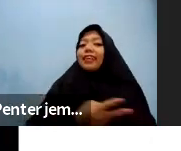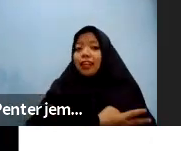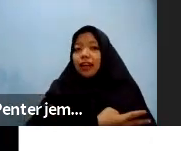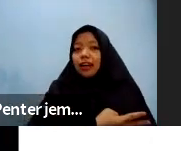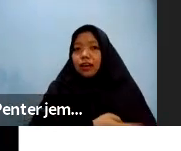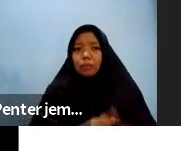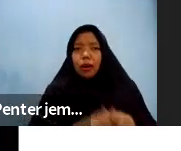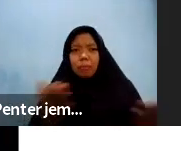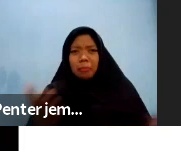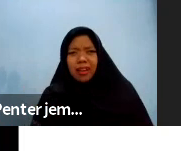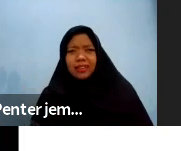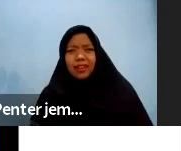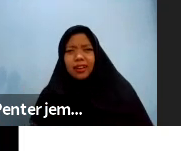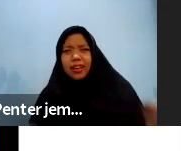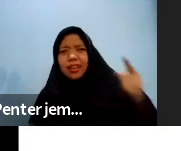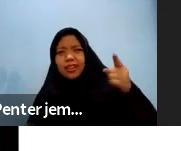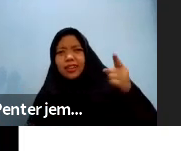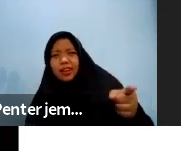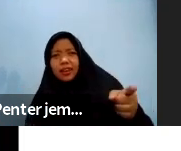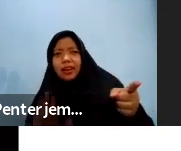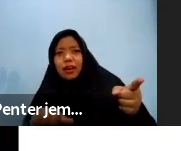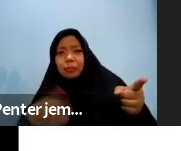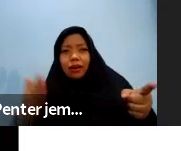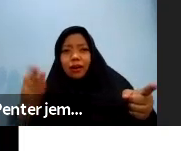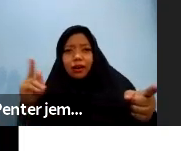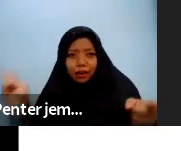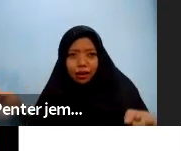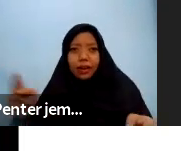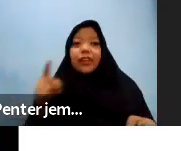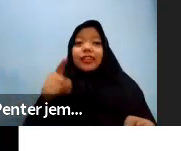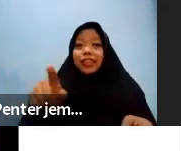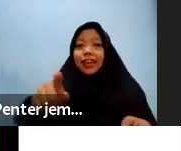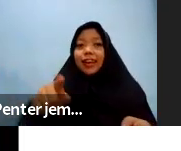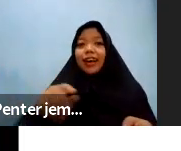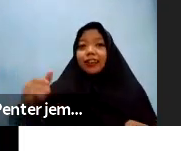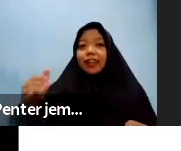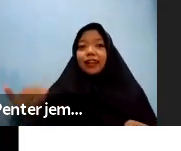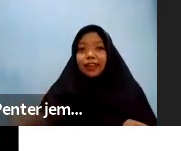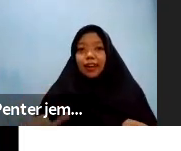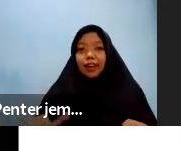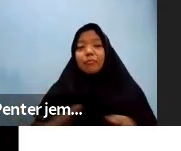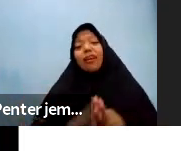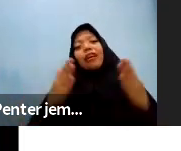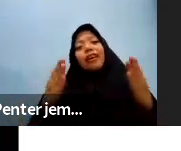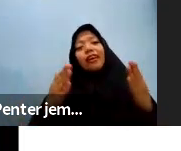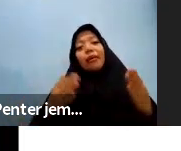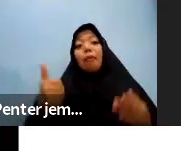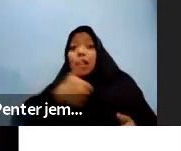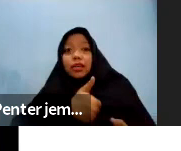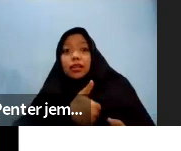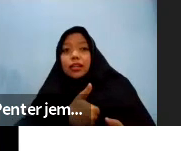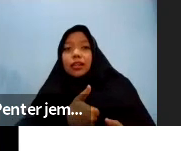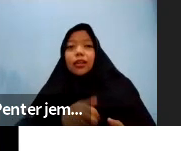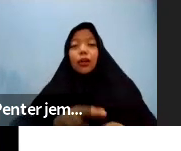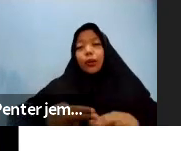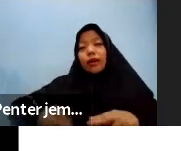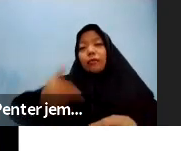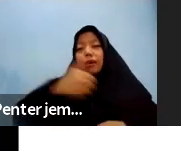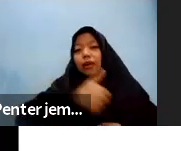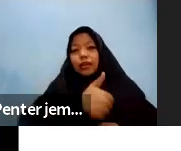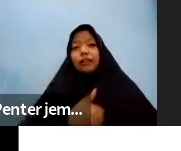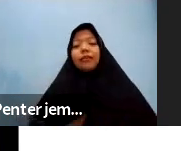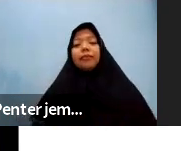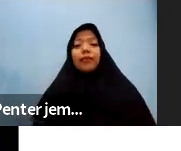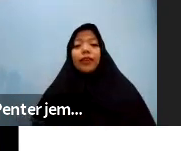itu ini bagian yang bisa dibagikan kepada adik-adik analizi kita Lalu ada NC pop NC